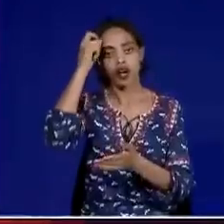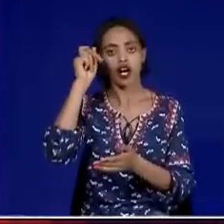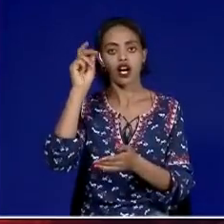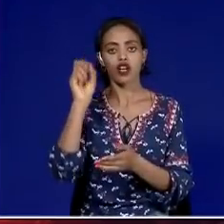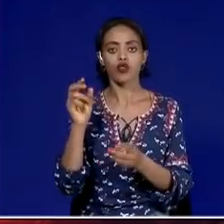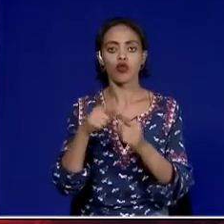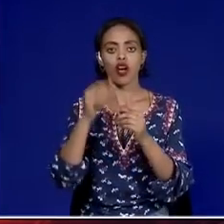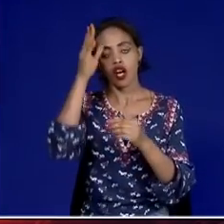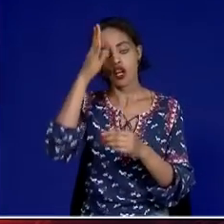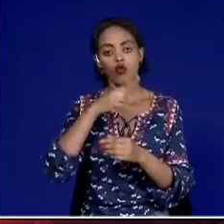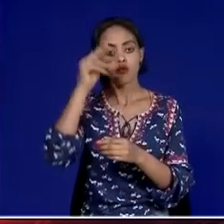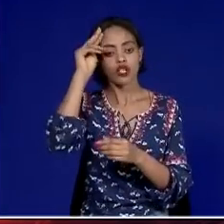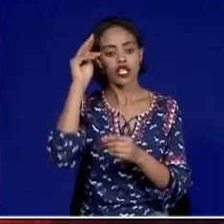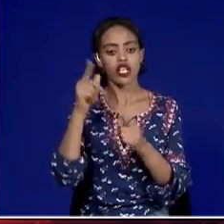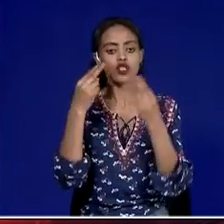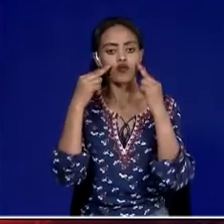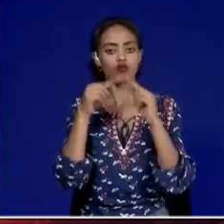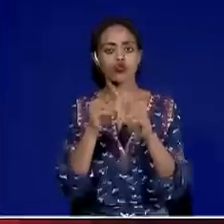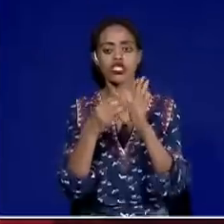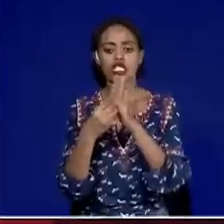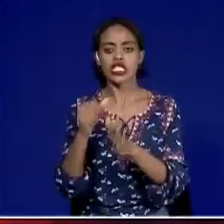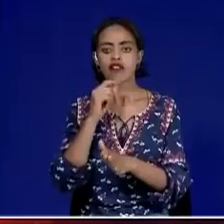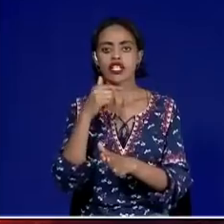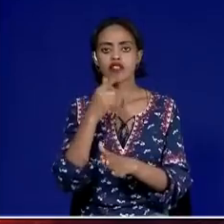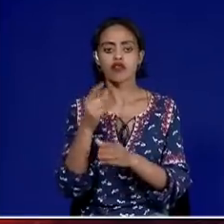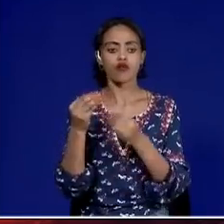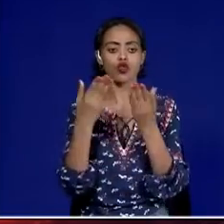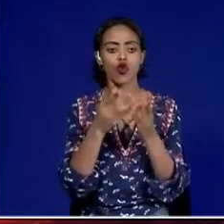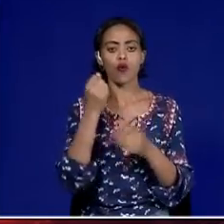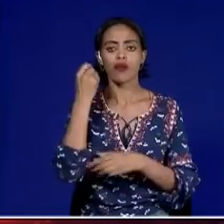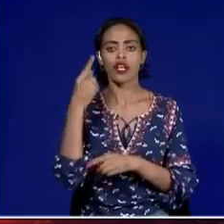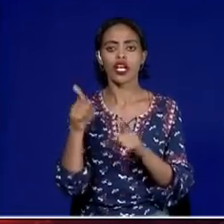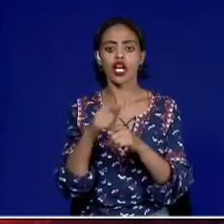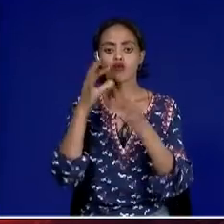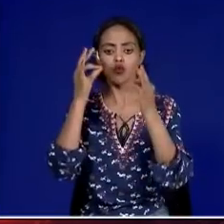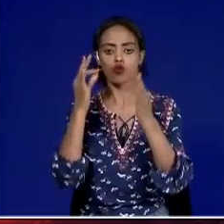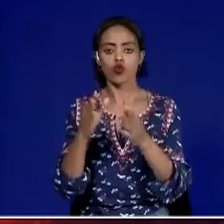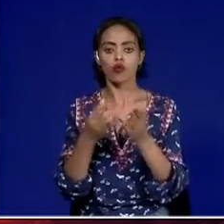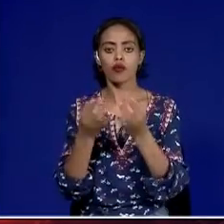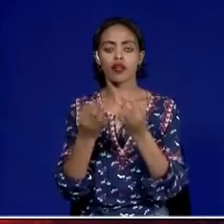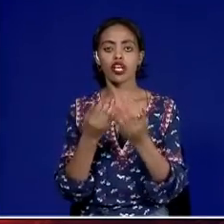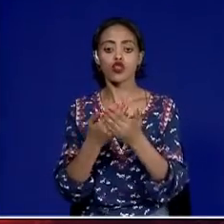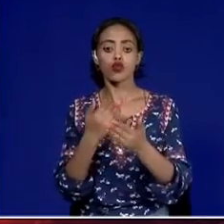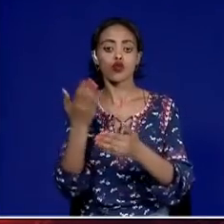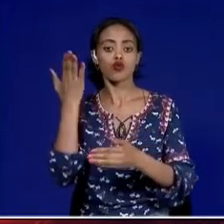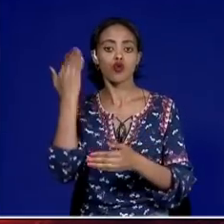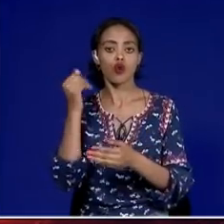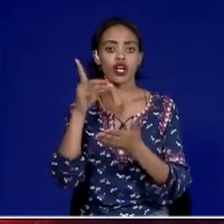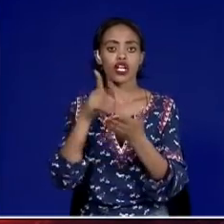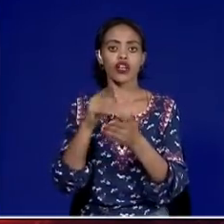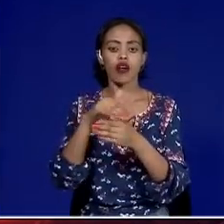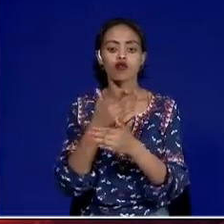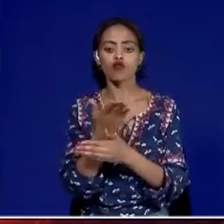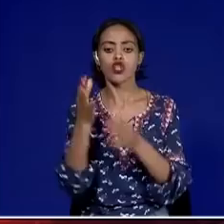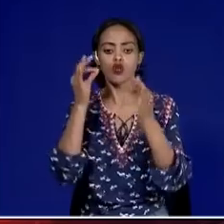ايتامول جيتا غبرو زمل كتم اكلات نتعنا اي صابا ان زبل بزغربو ومرداتا كم زوسنو بمغلاص قدمي اوم زنبرو كنتيبا ابزو